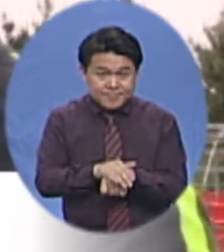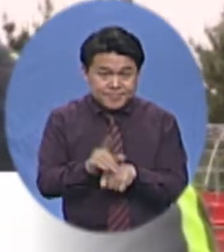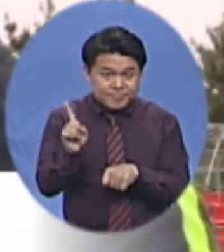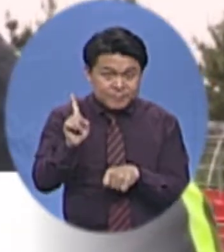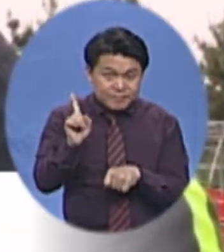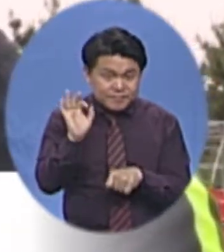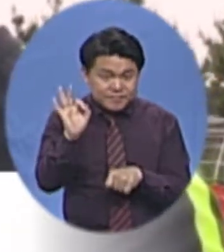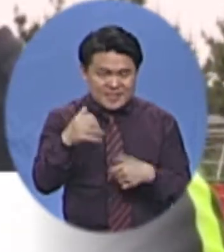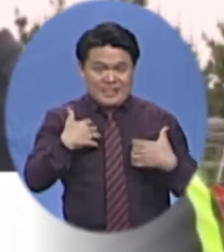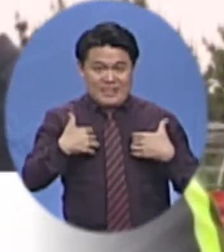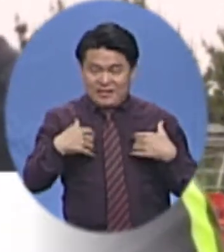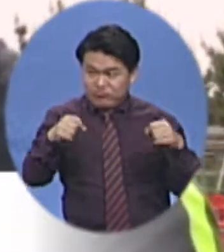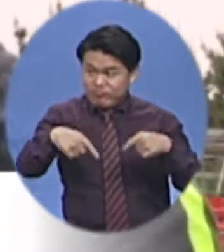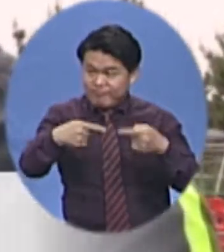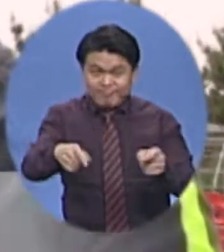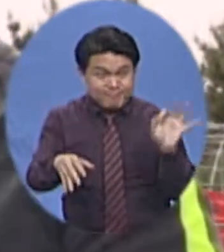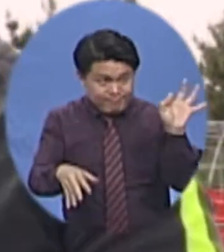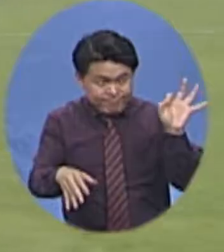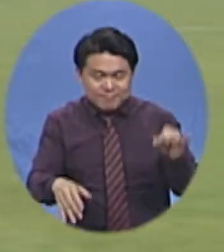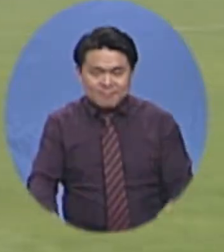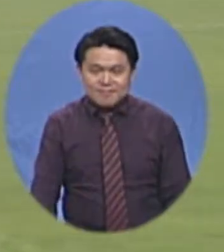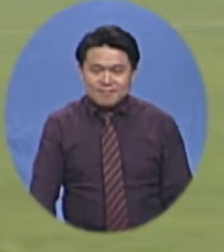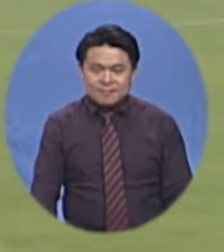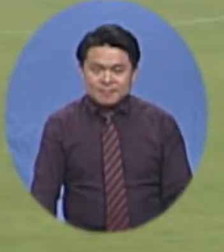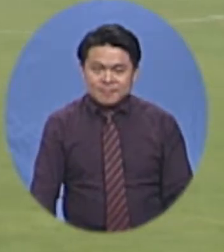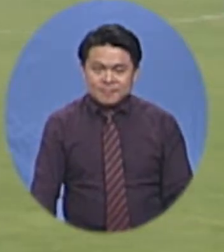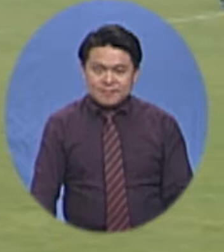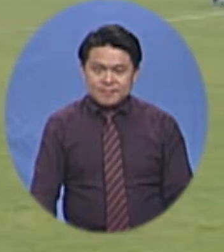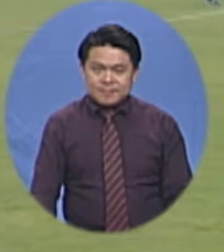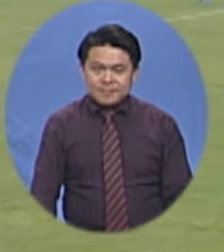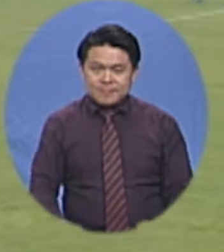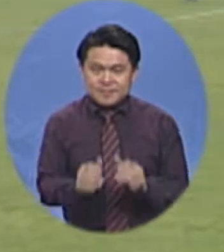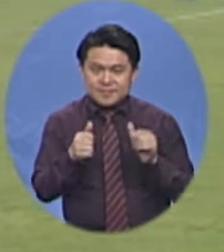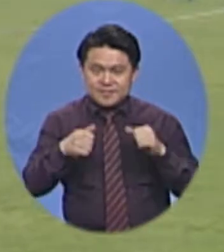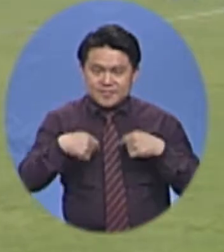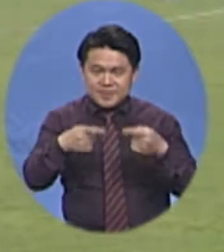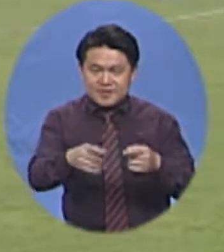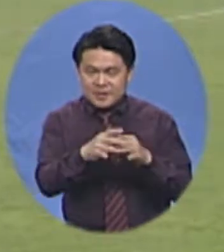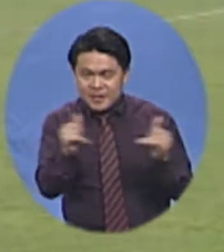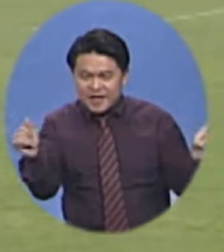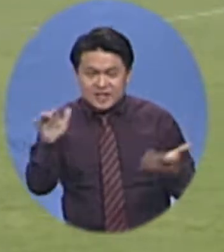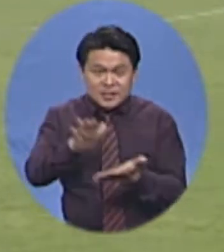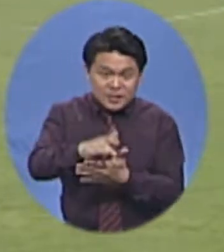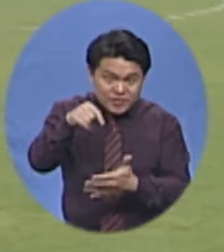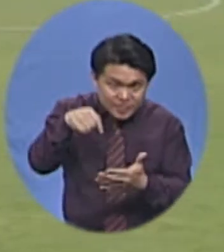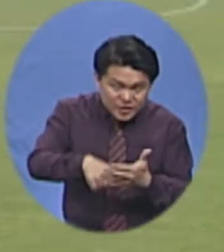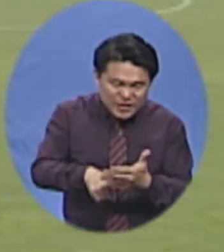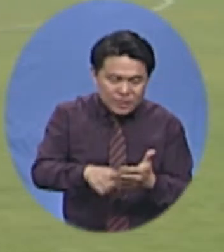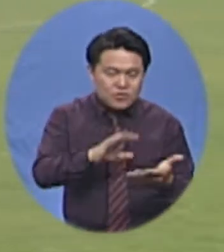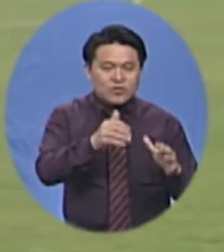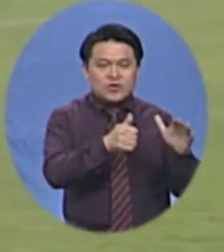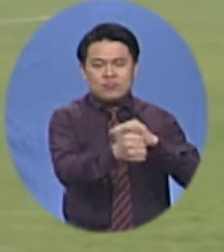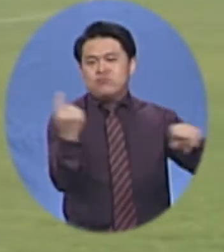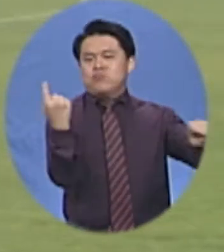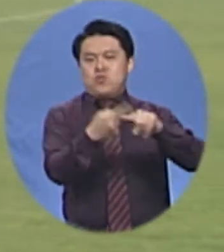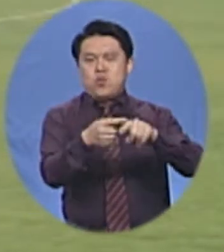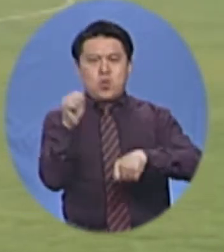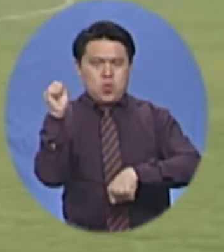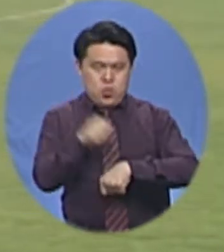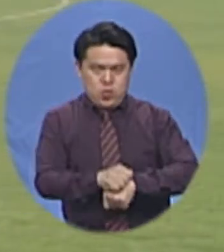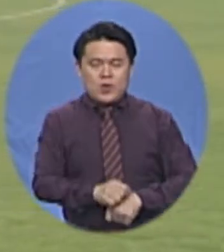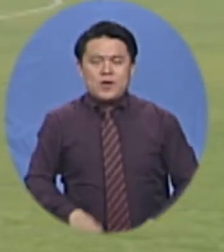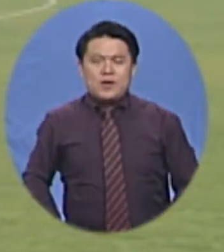하고 즐겁게 하는 거 알겠지? 잔디밭 위에 오른 선수들의 열정은 국가대표 선수 못지않습니다.